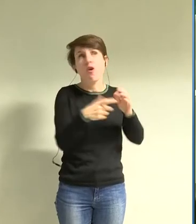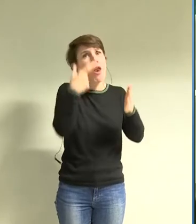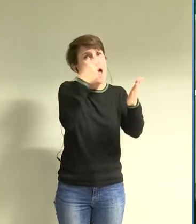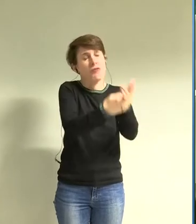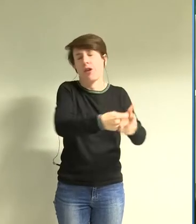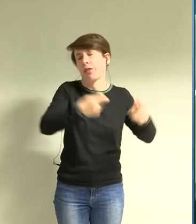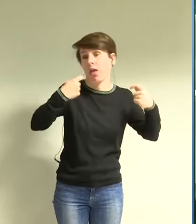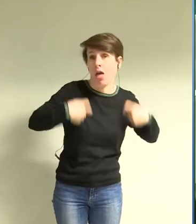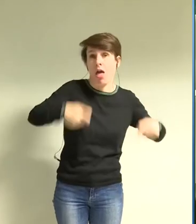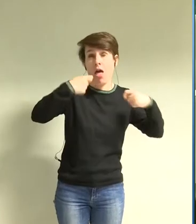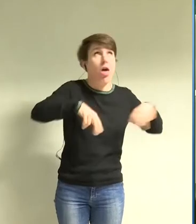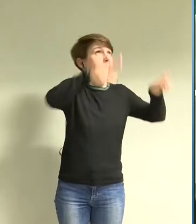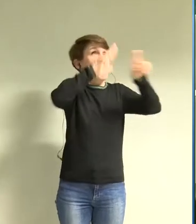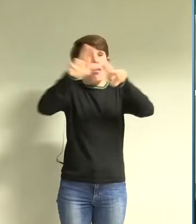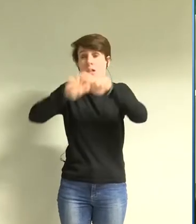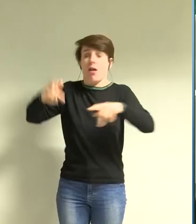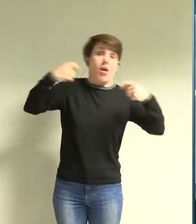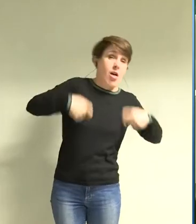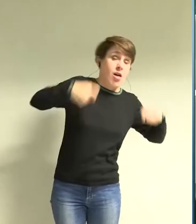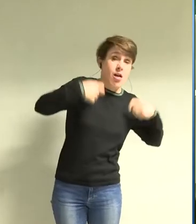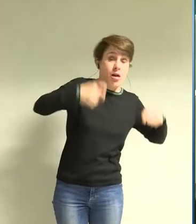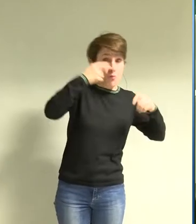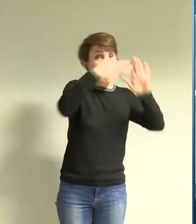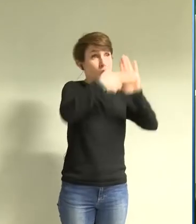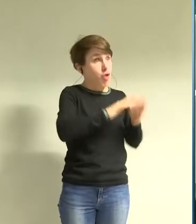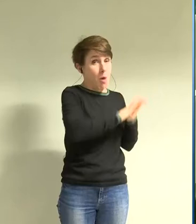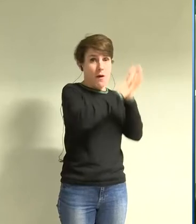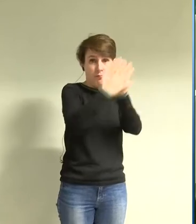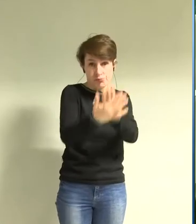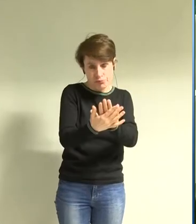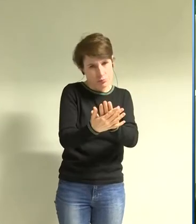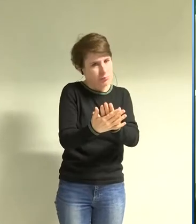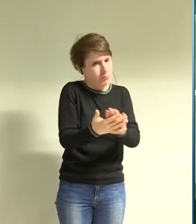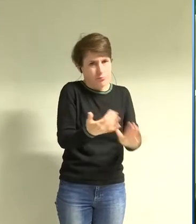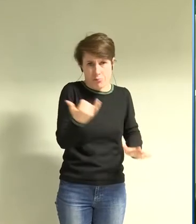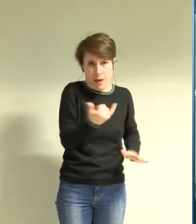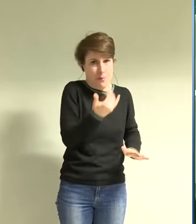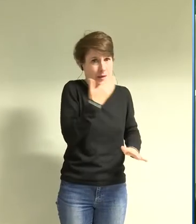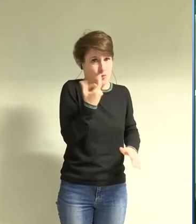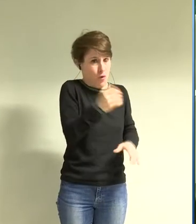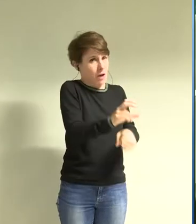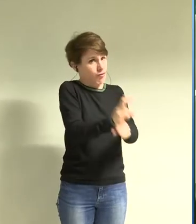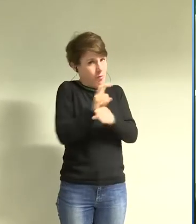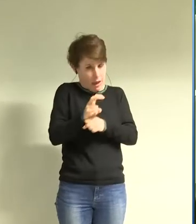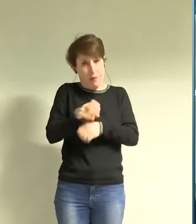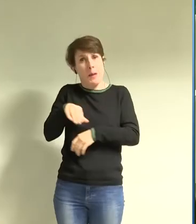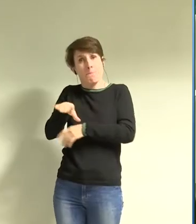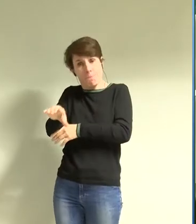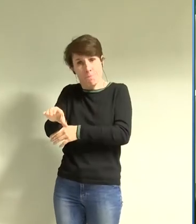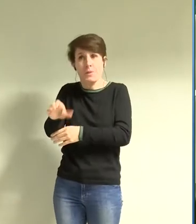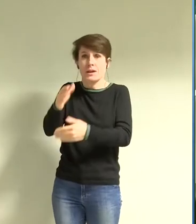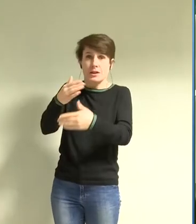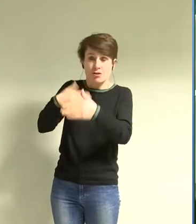rénové à grands frais ou le mettre à grands frais aux normes et bien investir cet argent dans les locaux vides de la ville place des géants